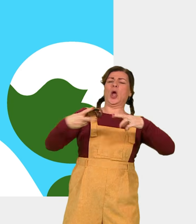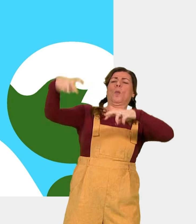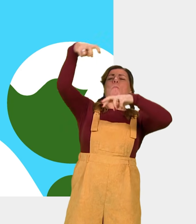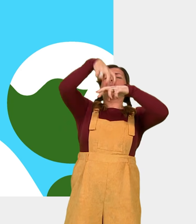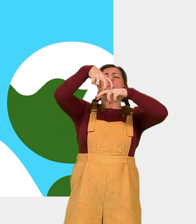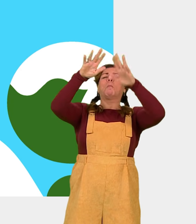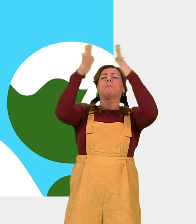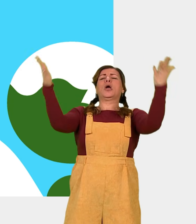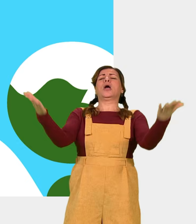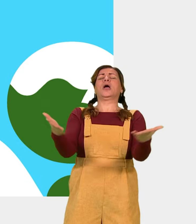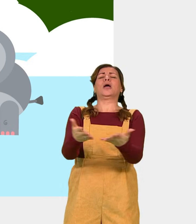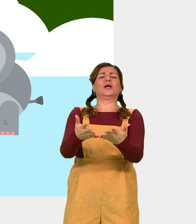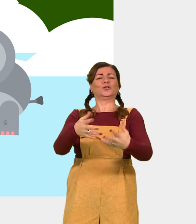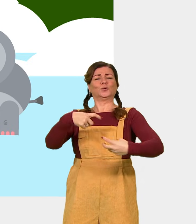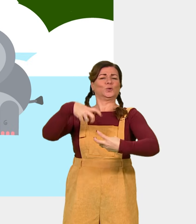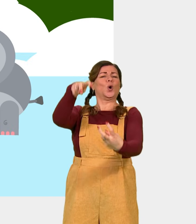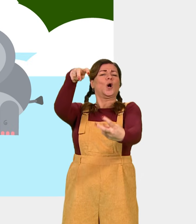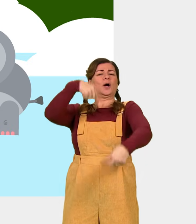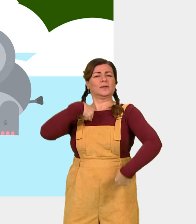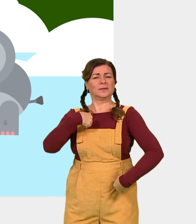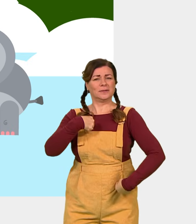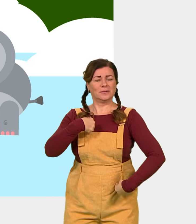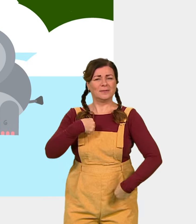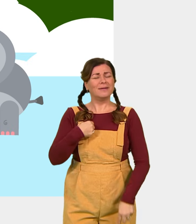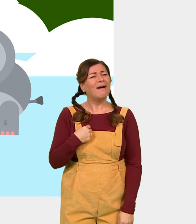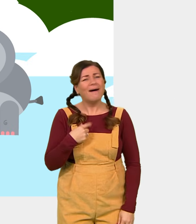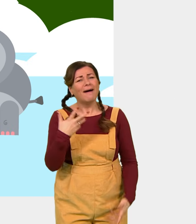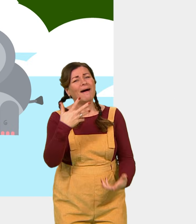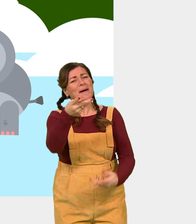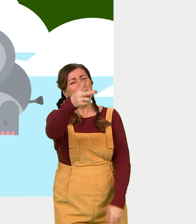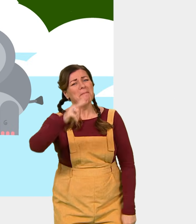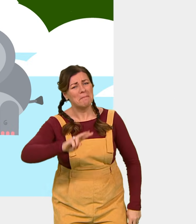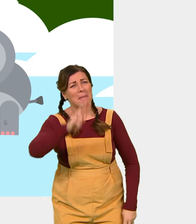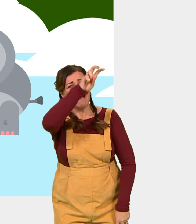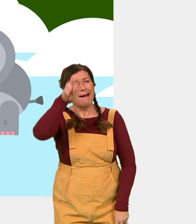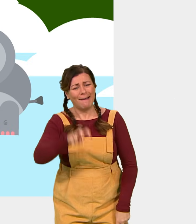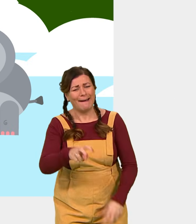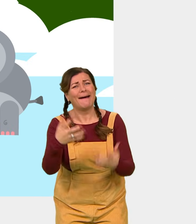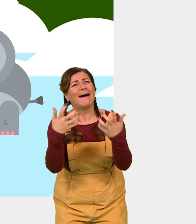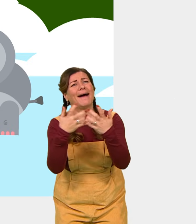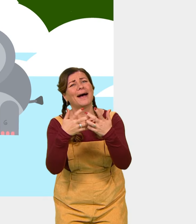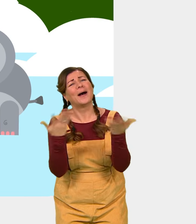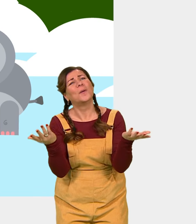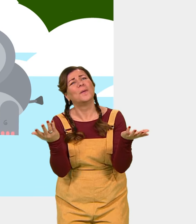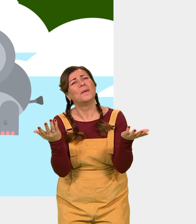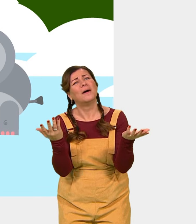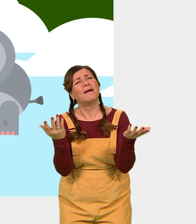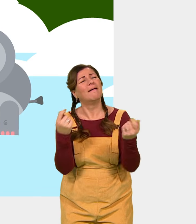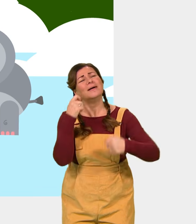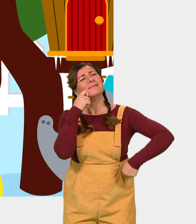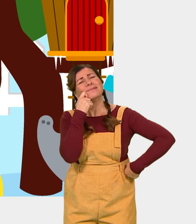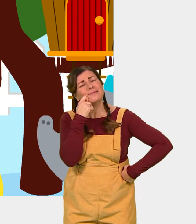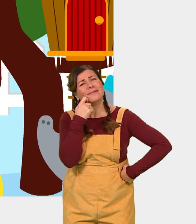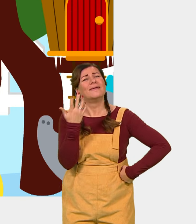wedi gwirioni'n lan. Ond sut yn y byd wyt ti am ddod i lawr, llew, gofynnodd Cyw wedi dychryn